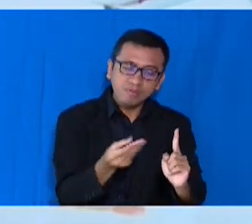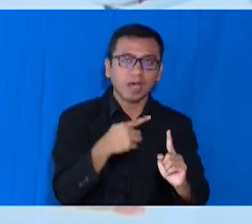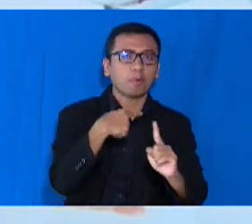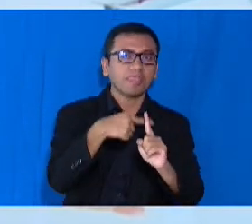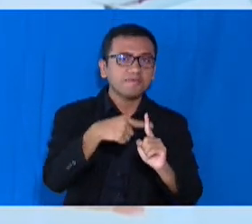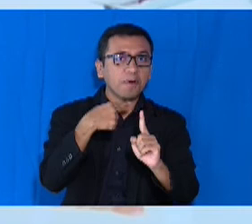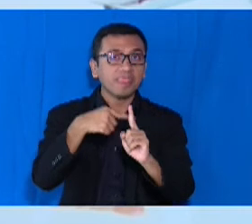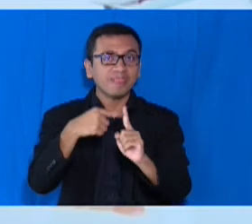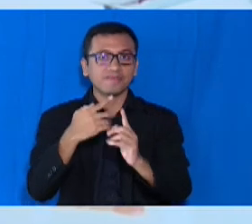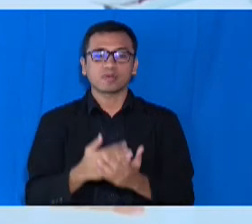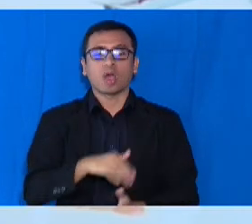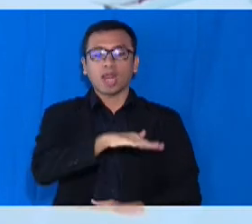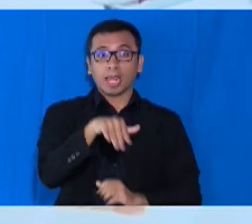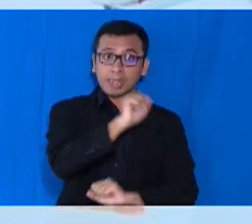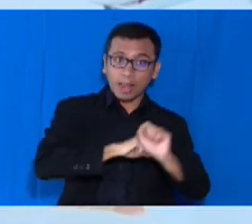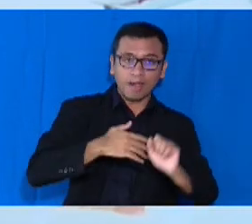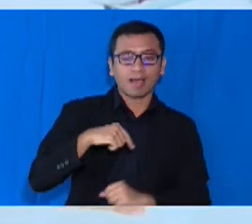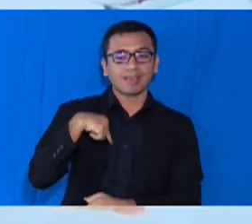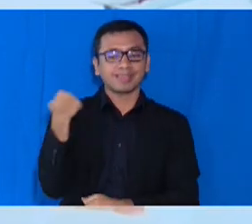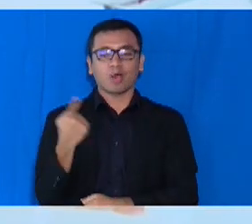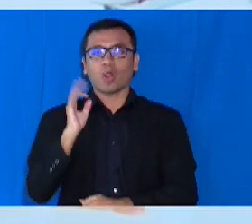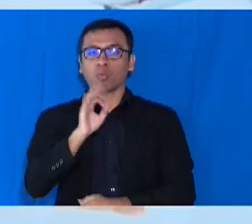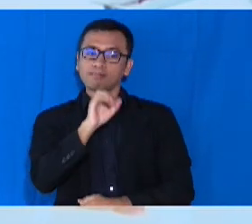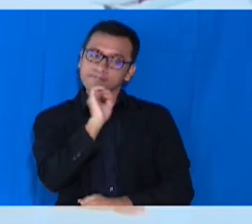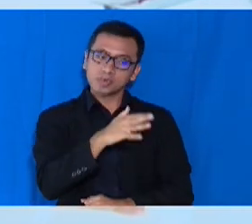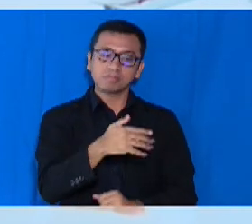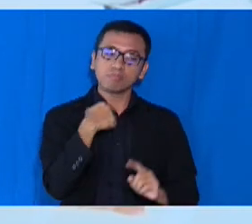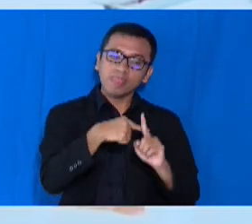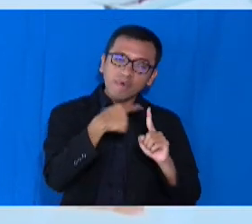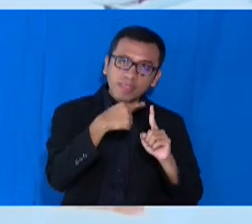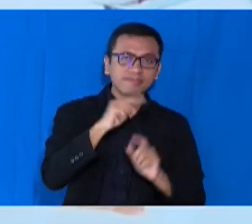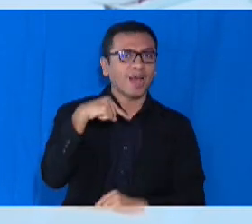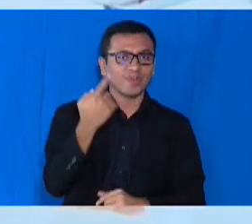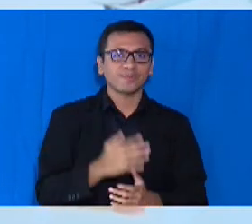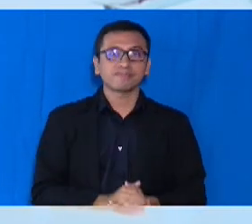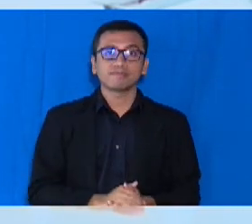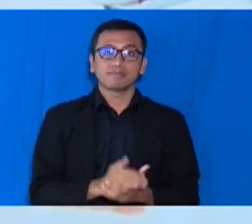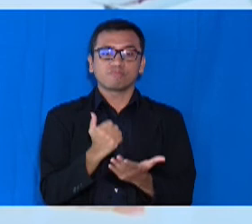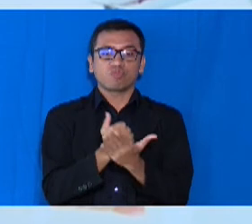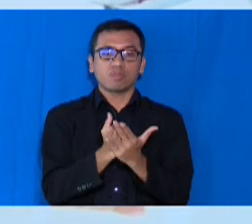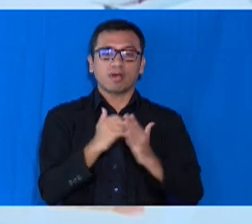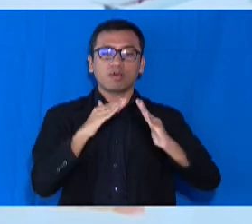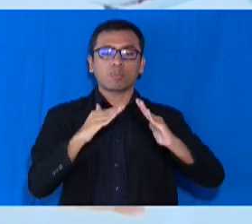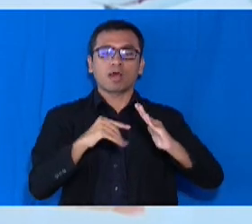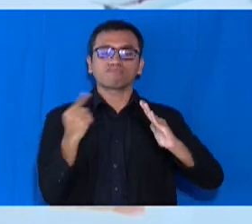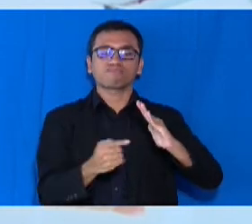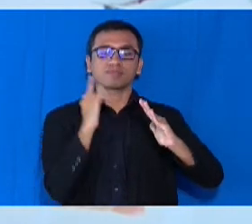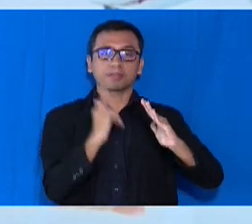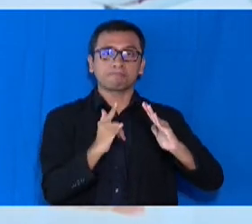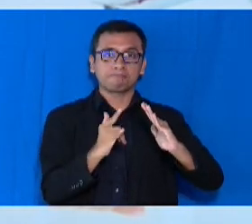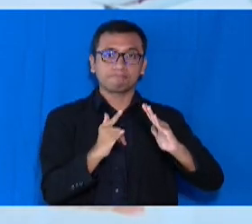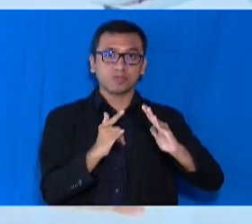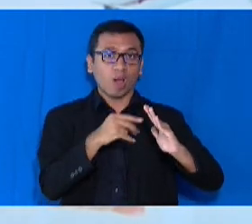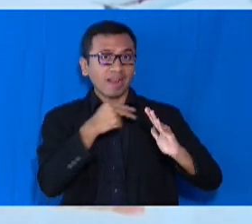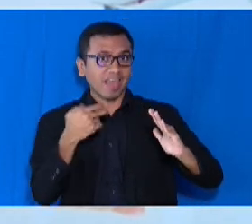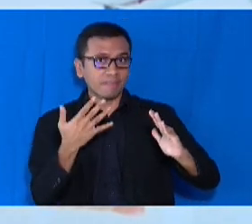dilakukan anak-anaknya, karena stay home adalah bagaimana kita bersama yang ada